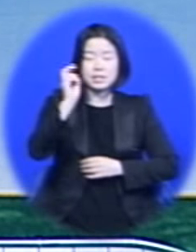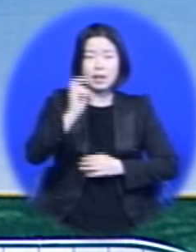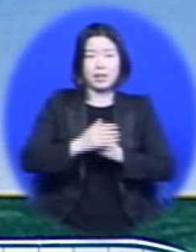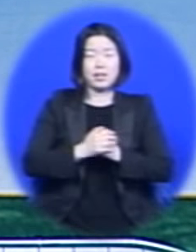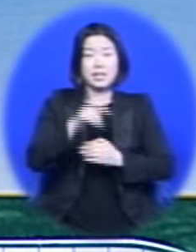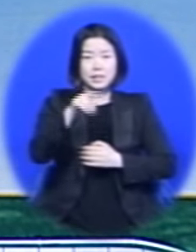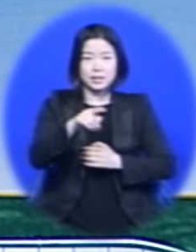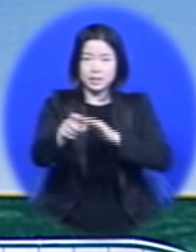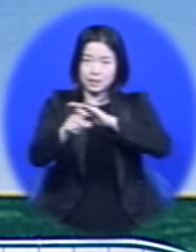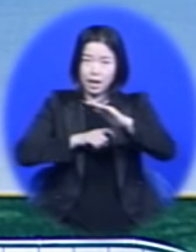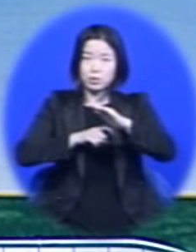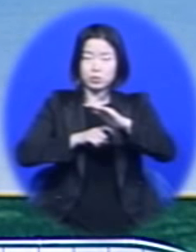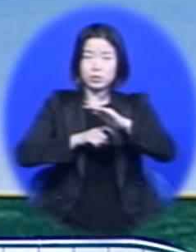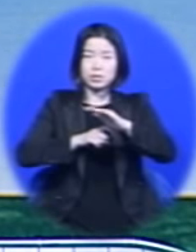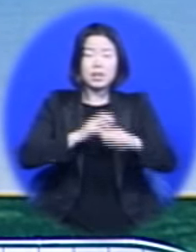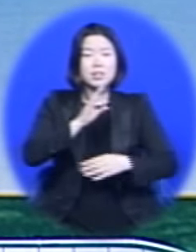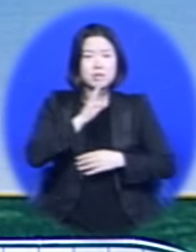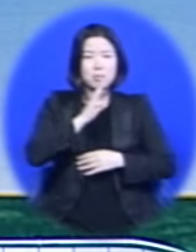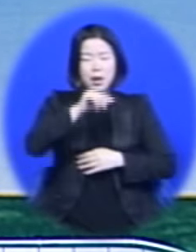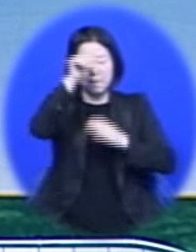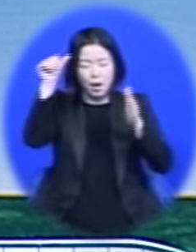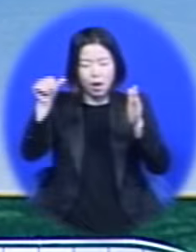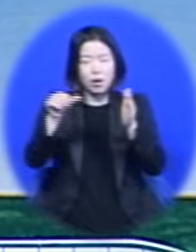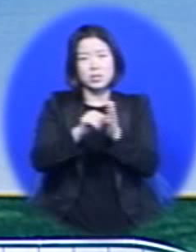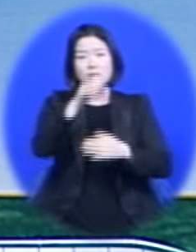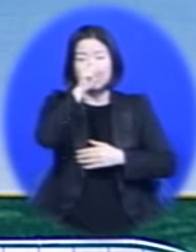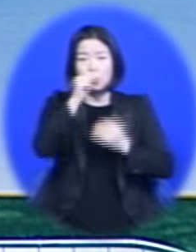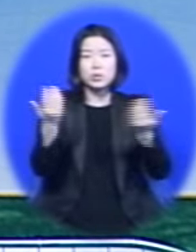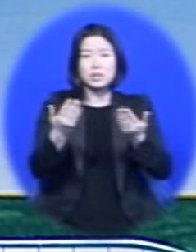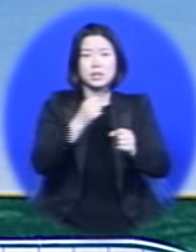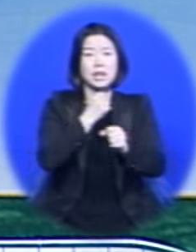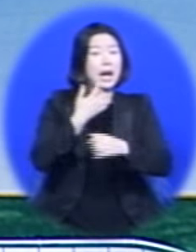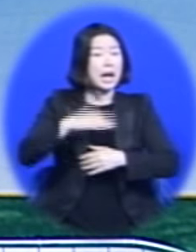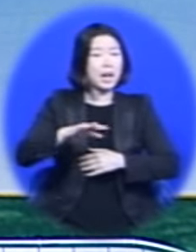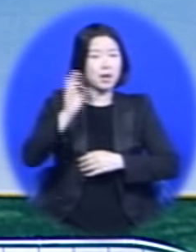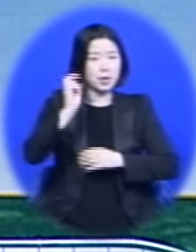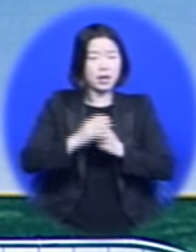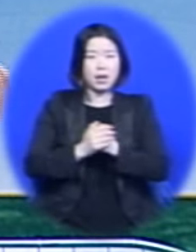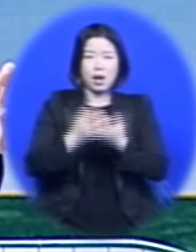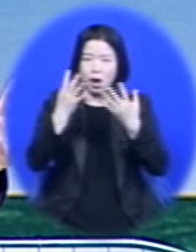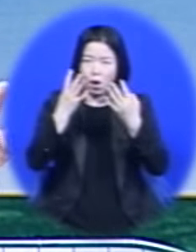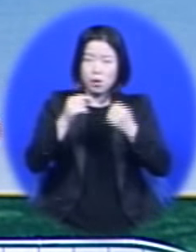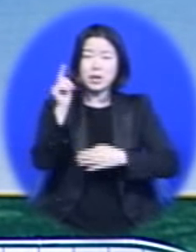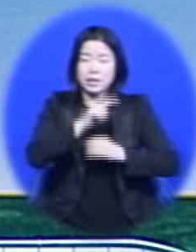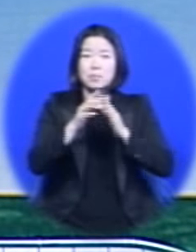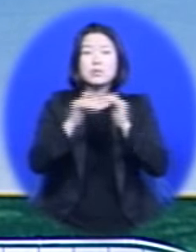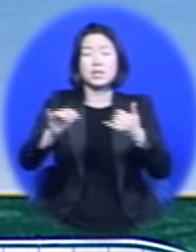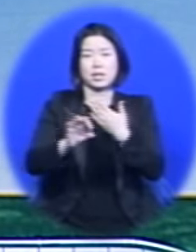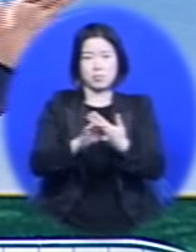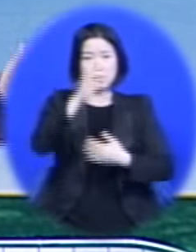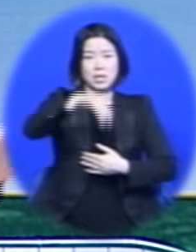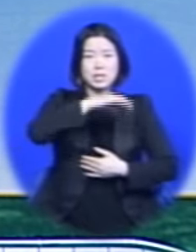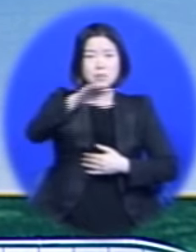그 강도는 정말 평생 좋은 일이라고는 해본 적이 없는 사람. 얼마나 나쁜 사람이면